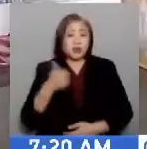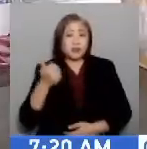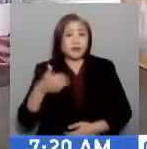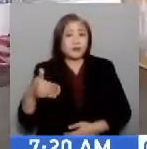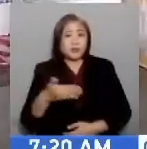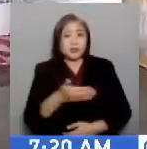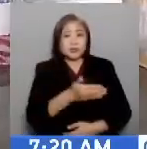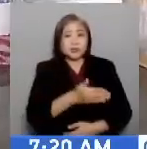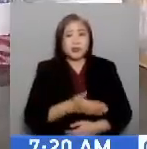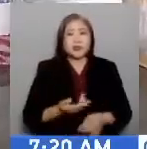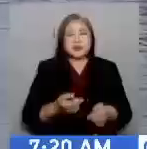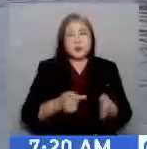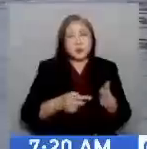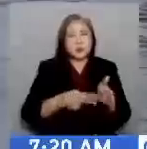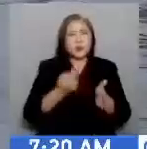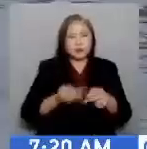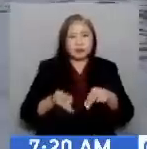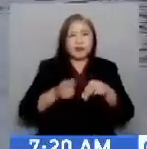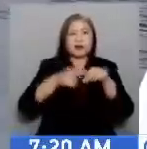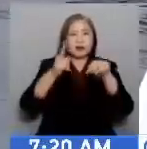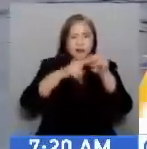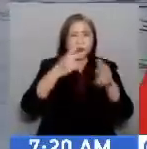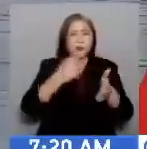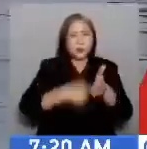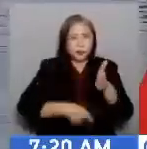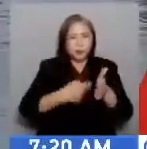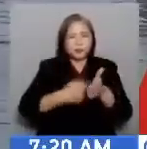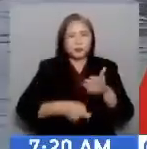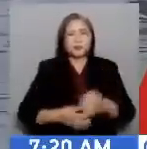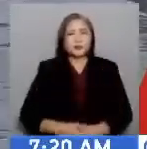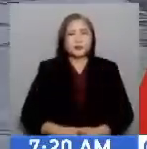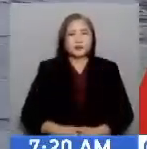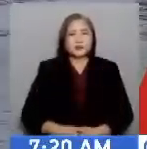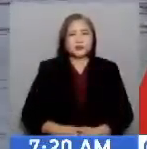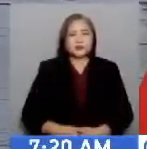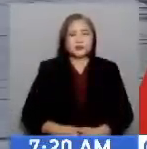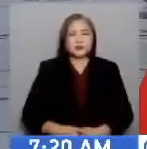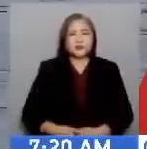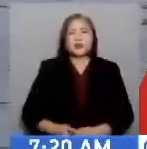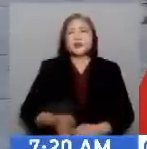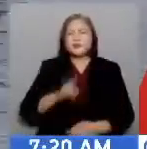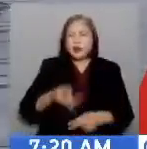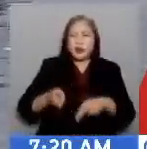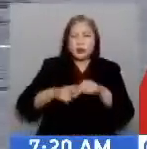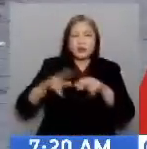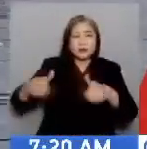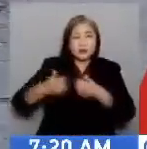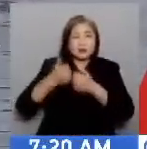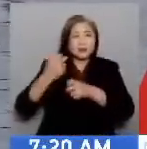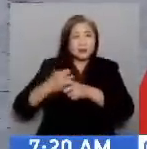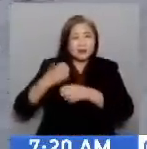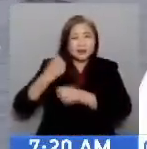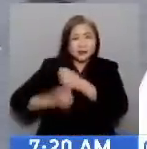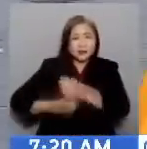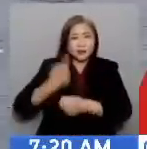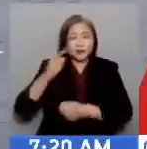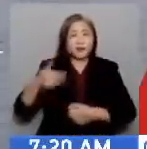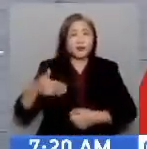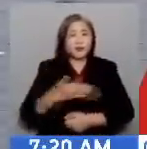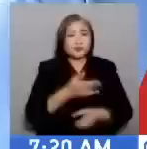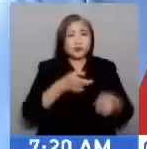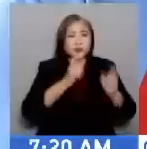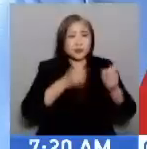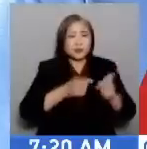ang itinaas ng presyo. Dagdag daw sa mga hamong hinaharap ng mga mangingisda ay ang patuloy na tumataas na presyo ng